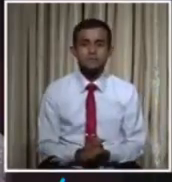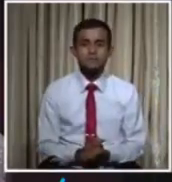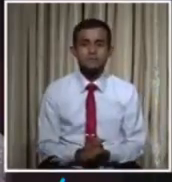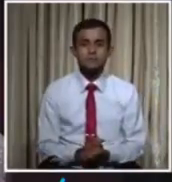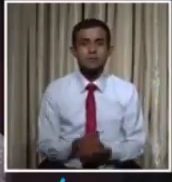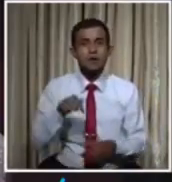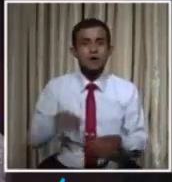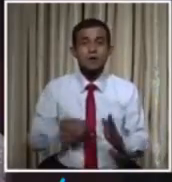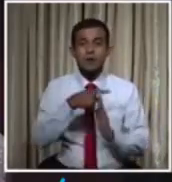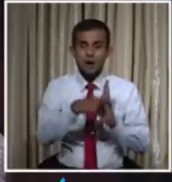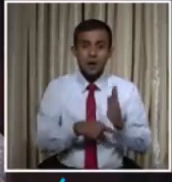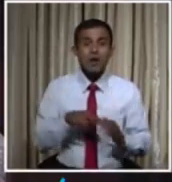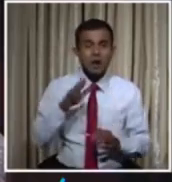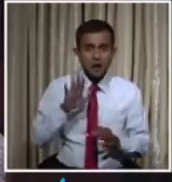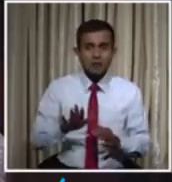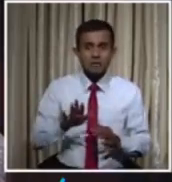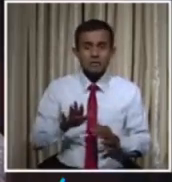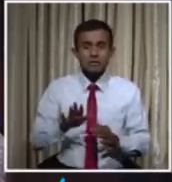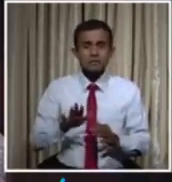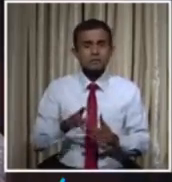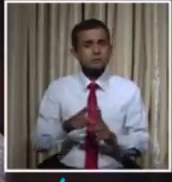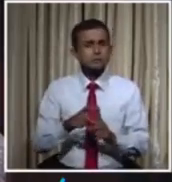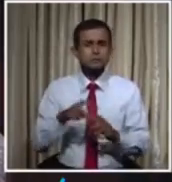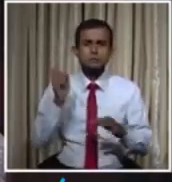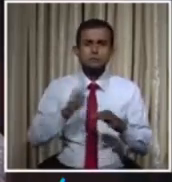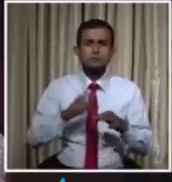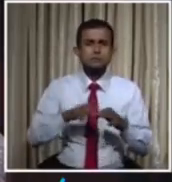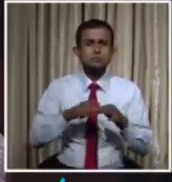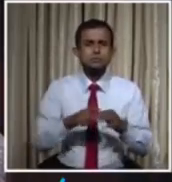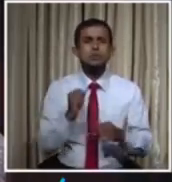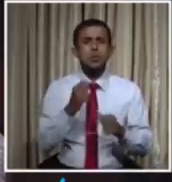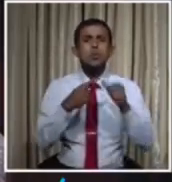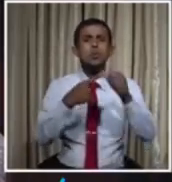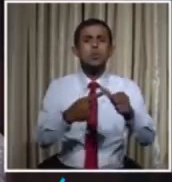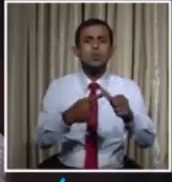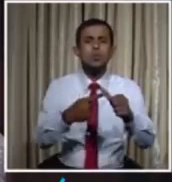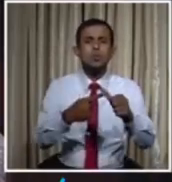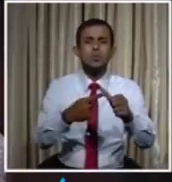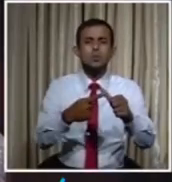තිබෙනවා අද අපේ රටේ තිබෙන මේ බරපතල ප්‍රශ්න වලට මොනවද විසඳුම්